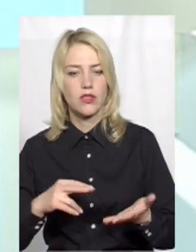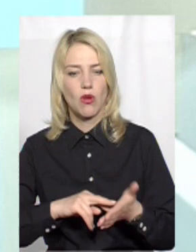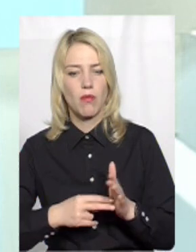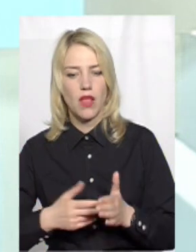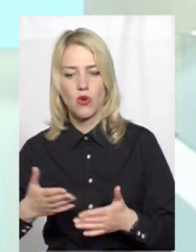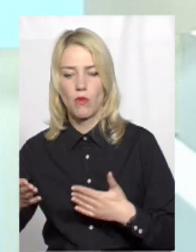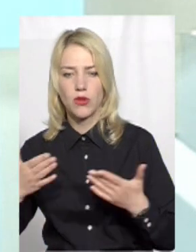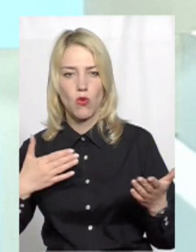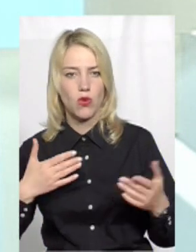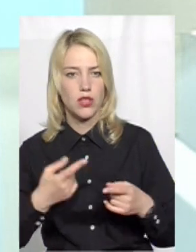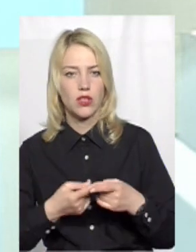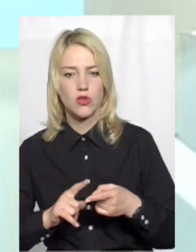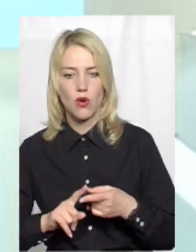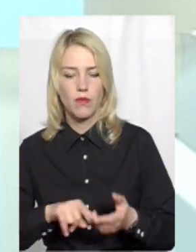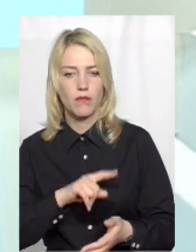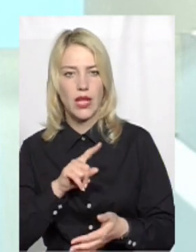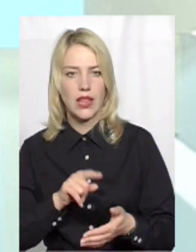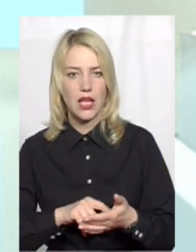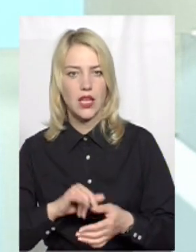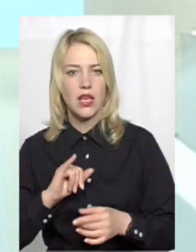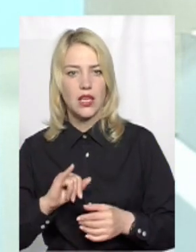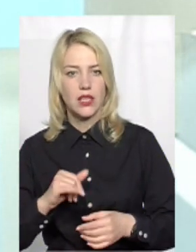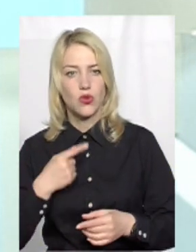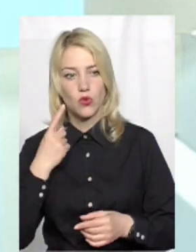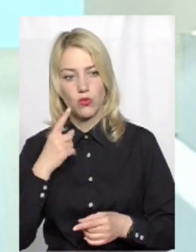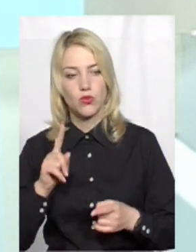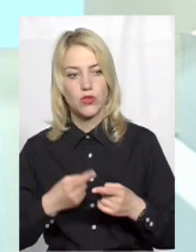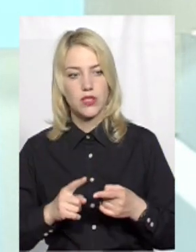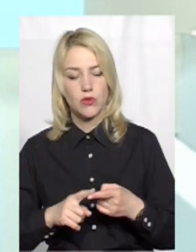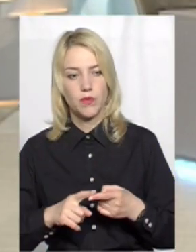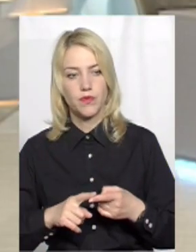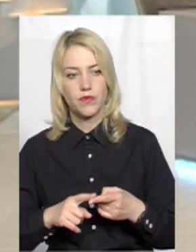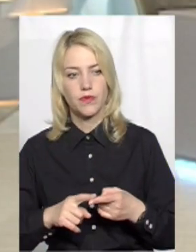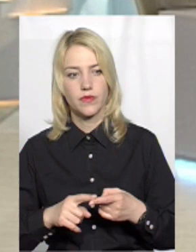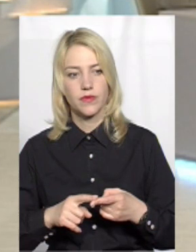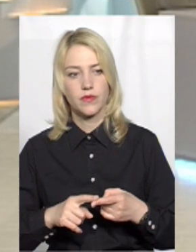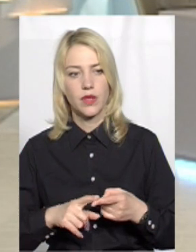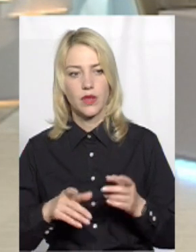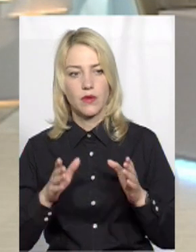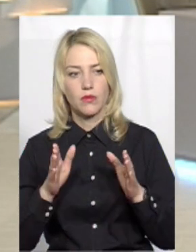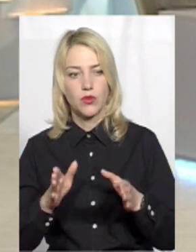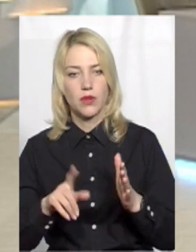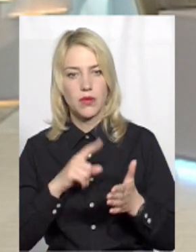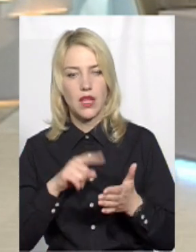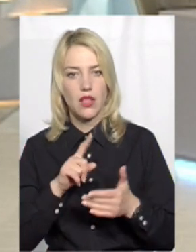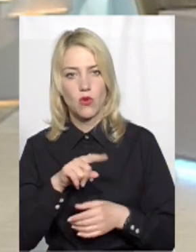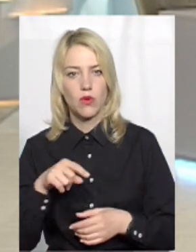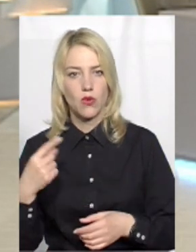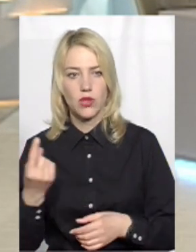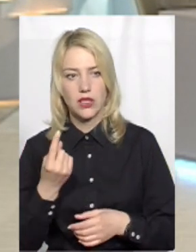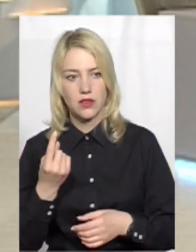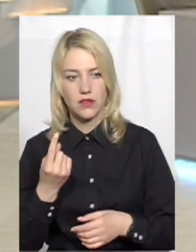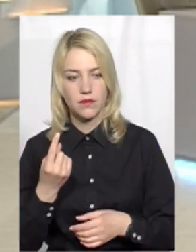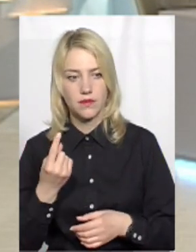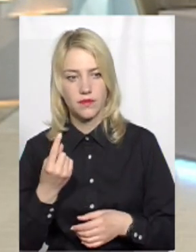різнопланово підходити до цього питання. І думаю, що на стратегічному плануванні це дійсно буде питання номер один, над